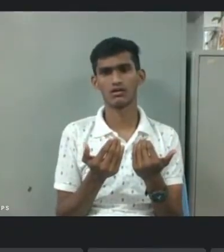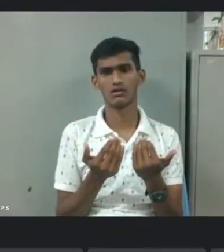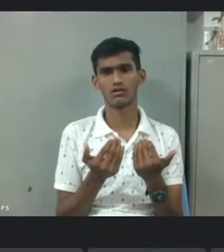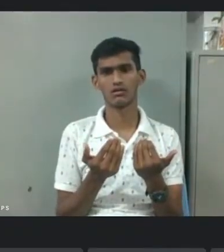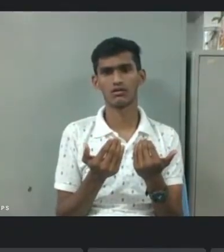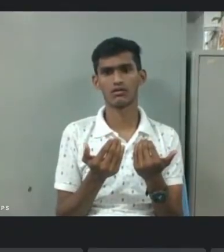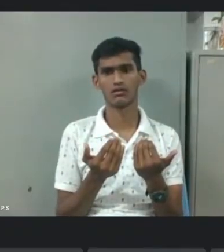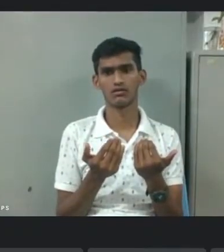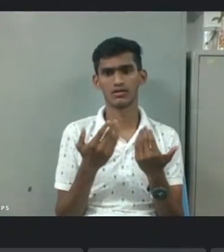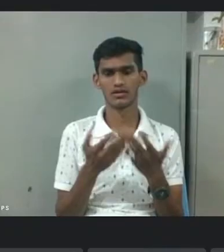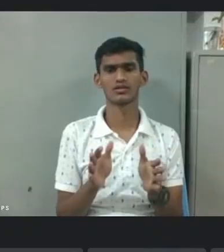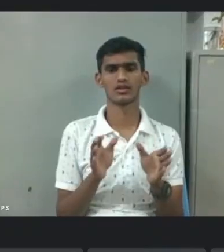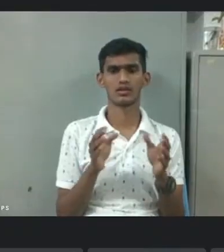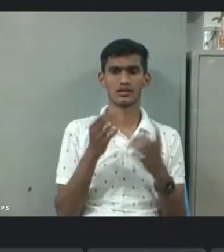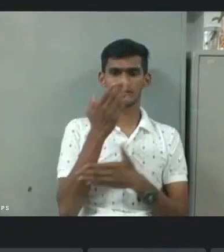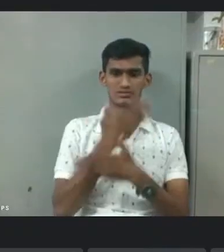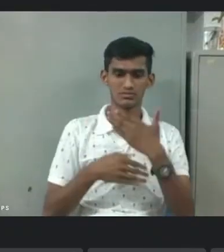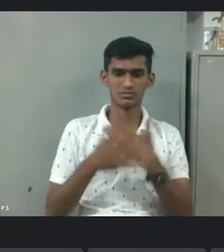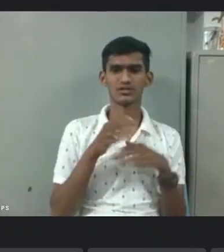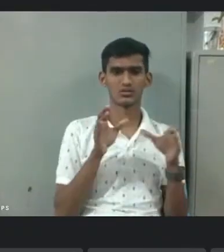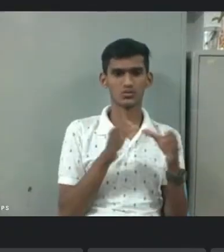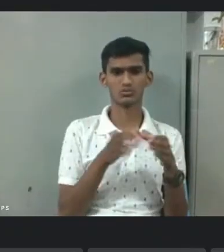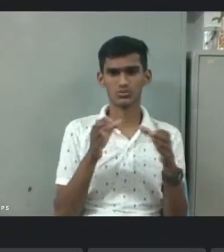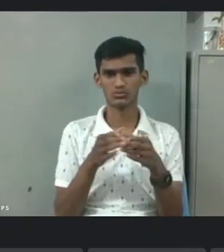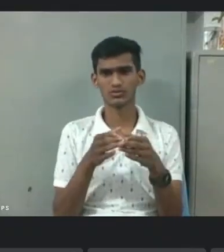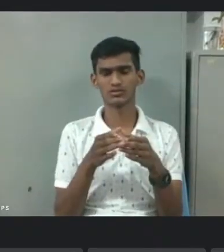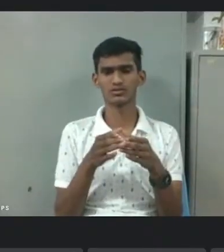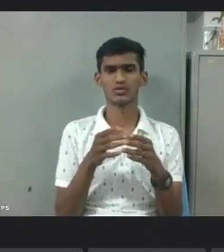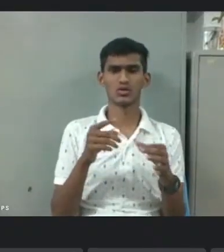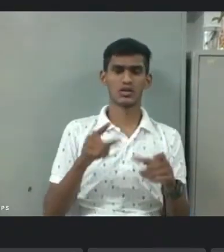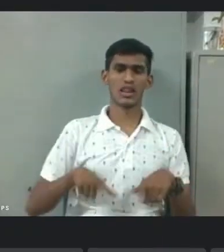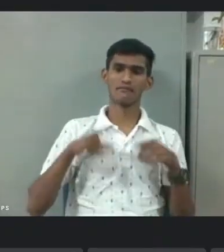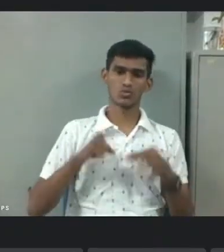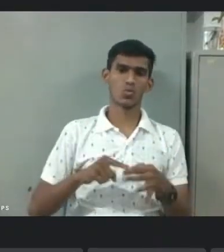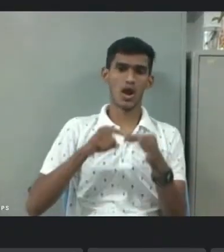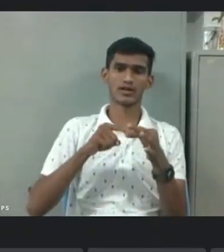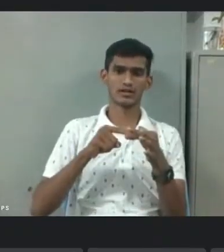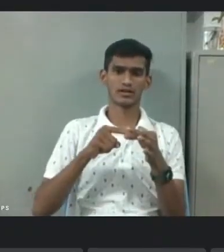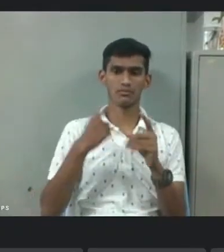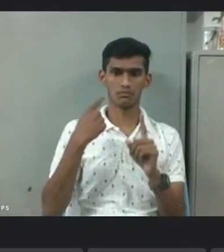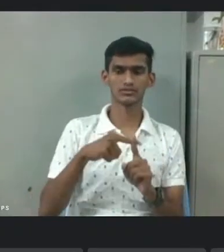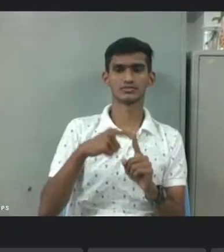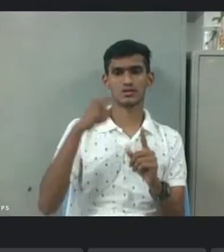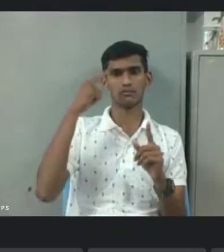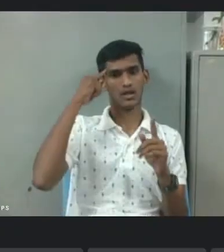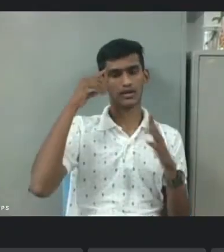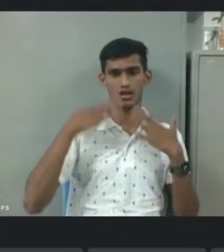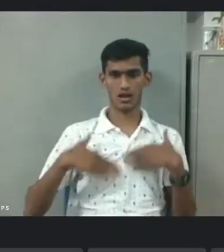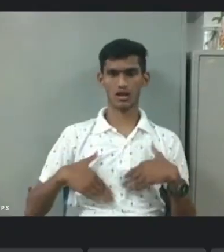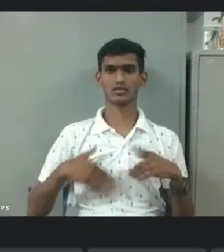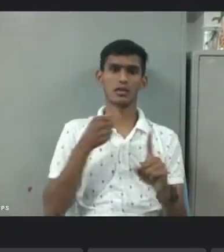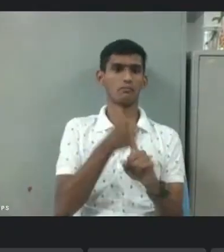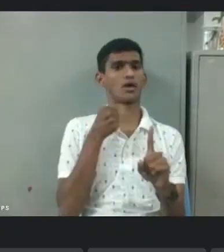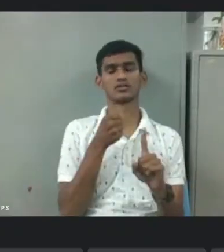അപ്പോൾ ഇങ്ങനെയാണ് പല രീതിയിൽ ഇത് അഫക്റ്റ് ചെയ്യാം. പക്ഷെ തീർച്ചയായിട്ടും ക്വാളിറ്റി ഓഫ് ലൈഫിനെയും മാനസിക ആരോഗ്യത്തെയും തീർച്ചയായിട്ടും